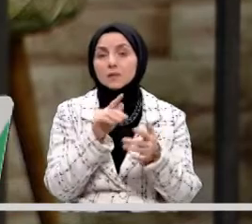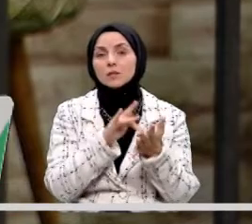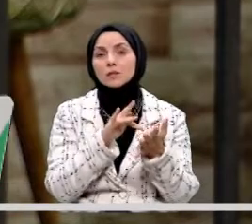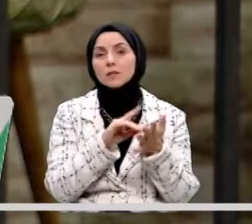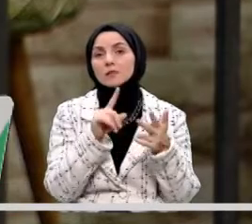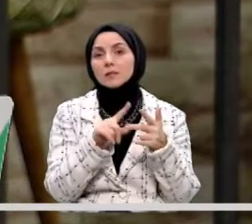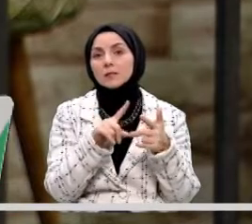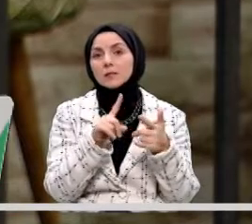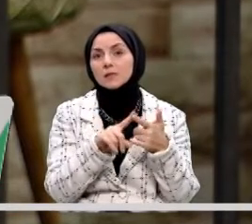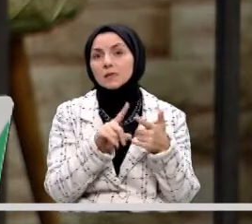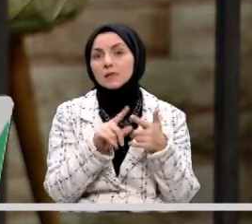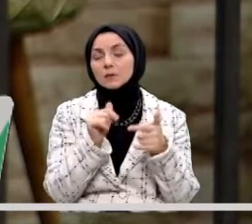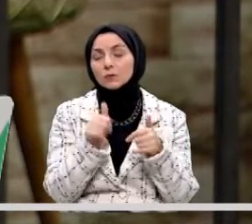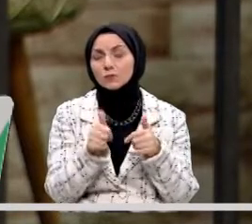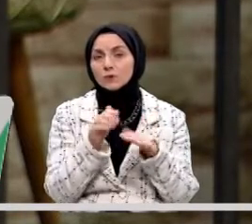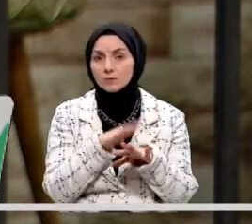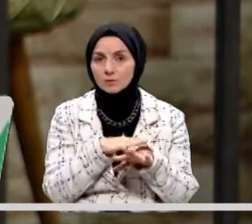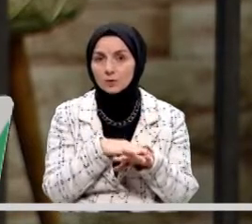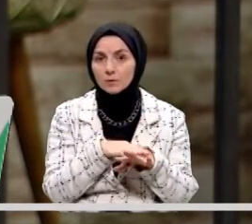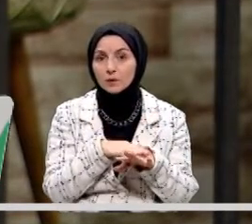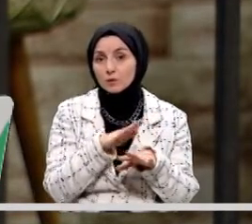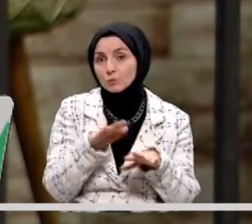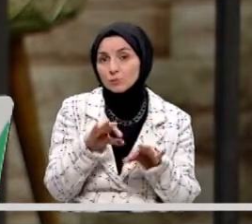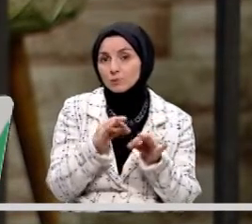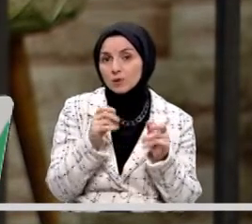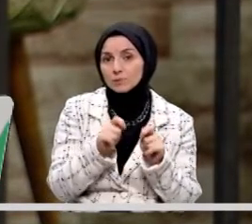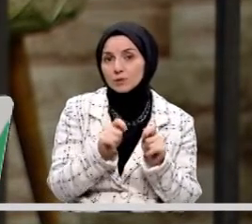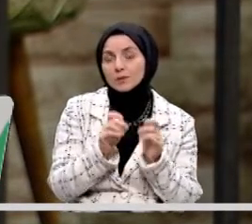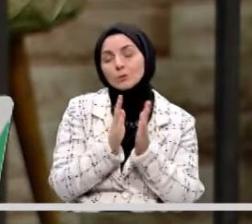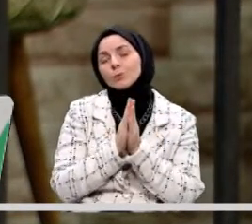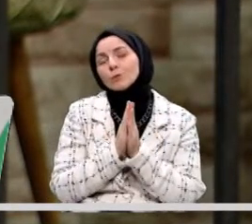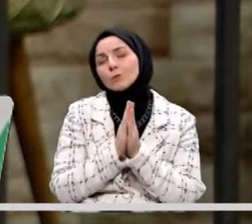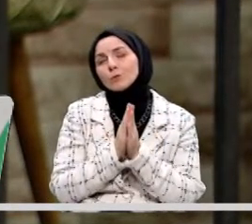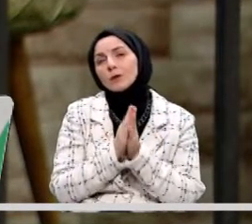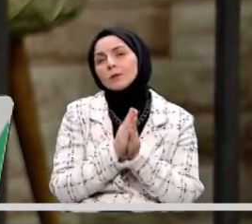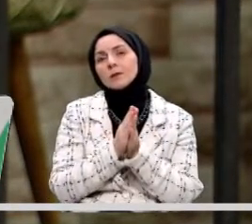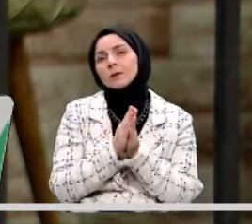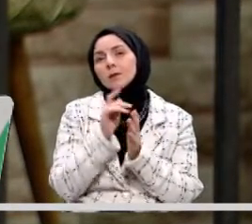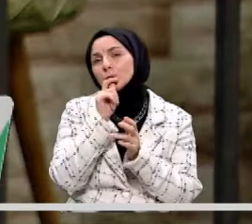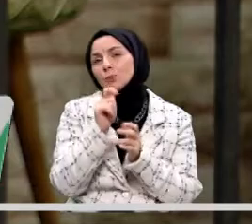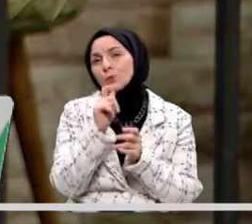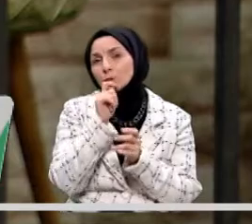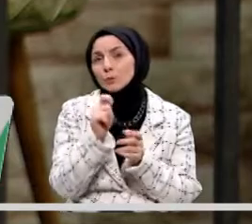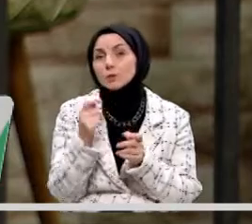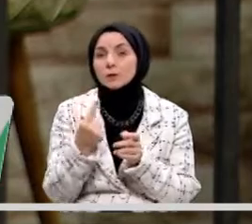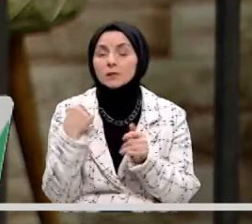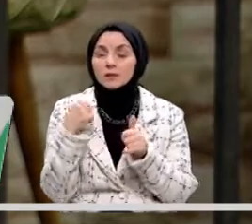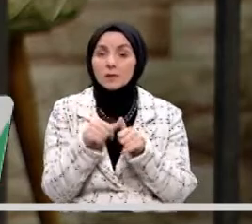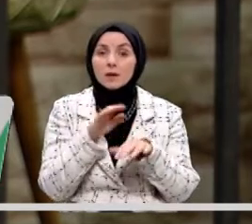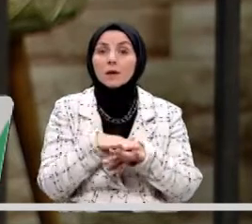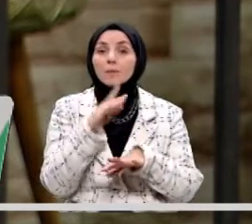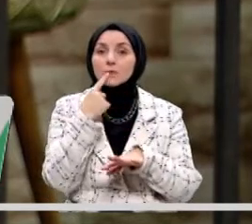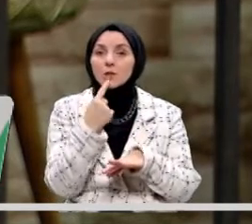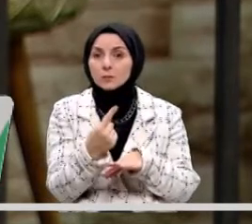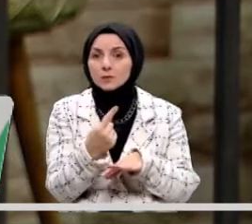merhametli Yani neler Hani söz söz Tamam anne bir daha yapmayacağım Diyecek o gün izin vermeyecek Eğer ceza iki günse vermeyecek yani